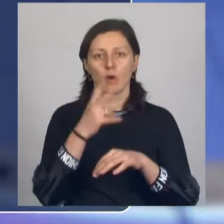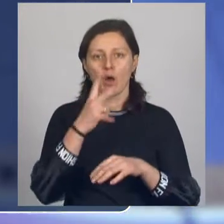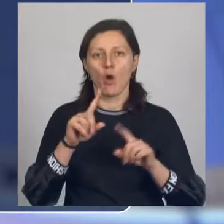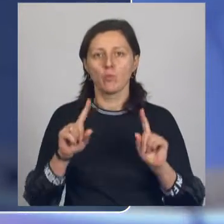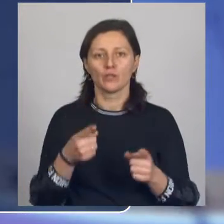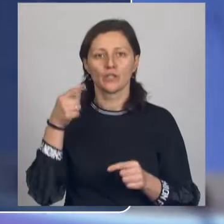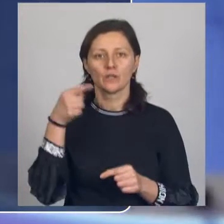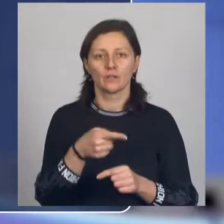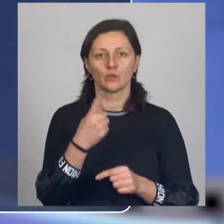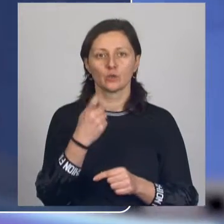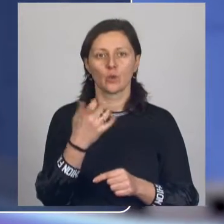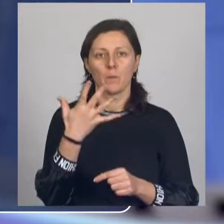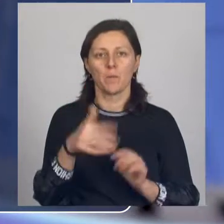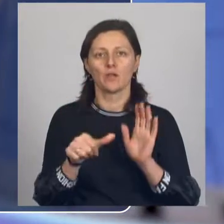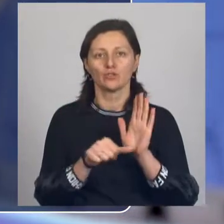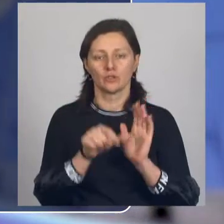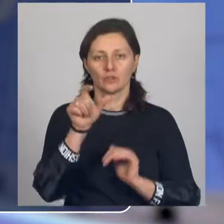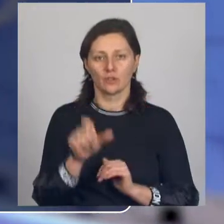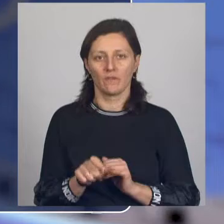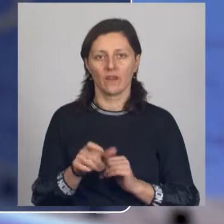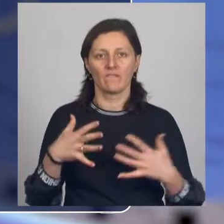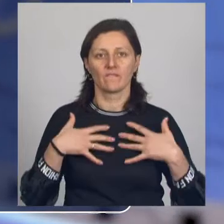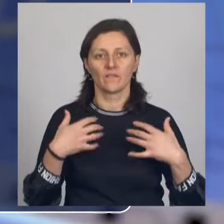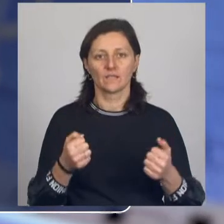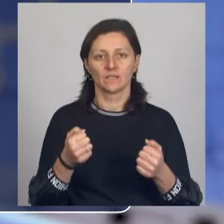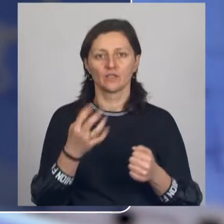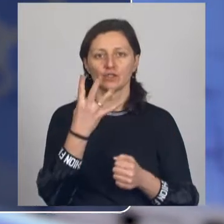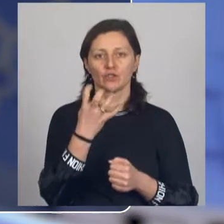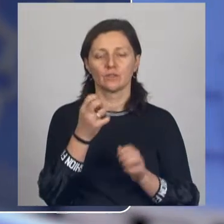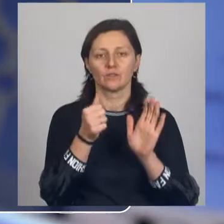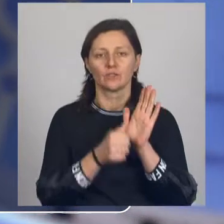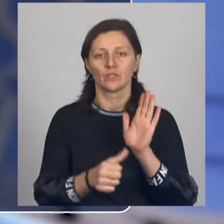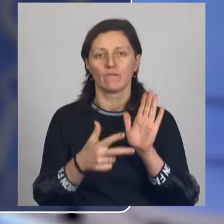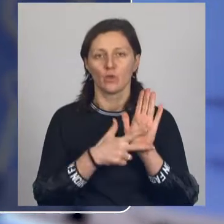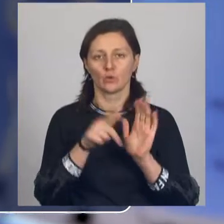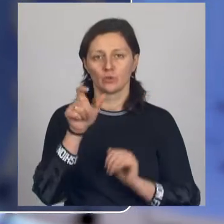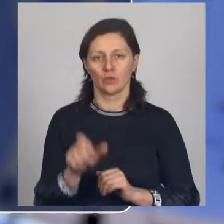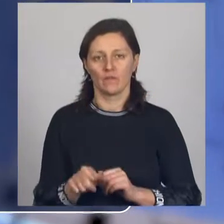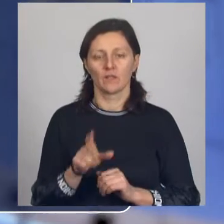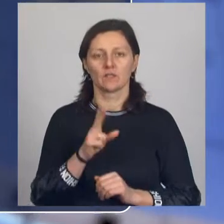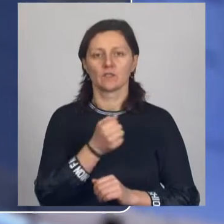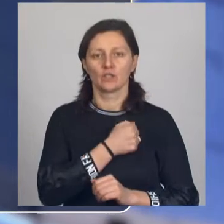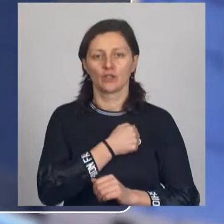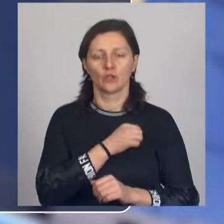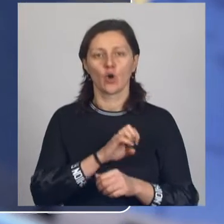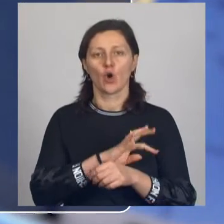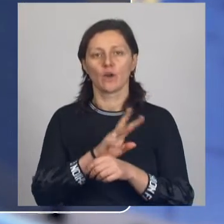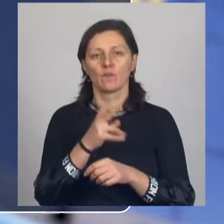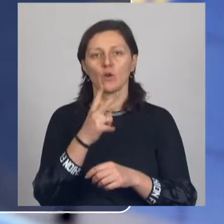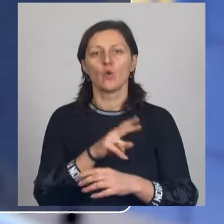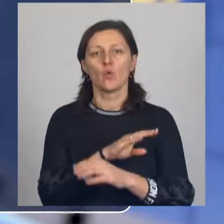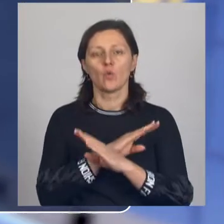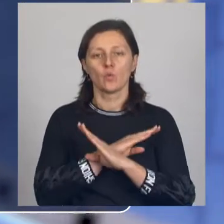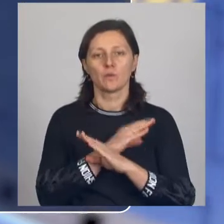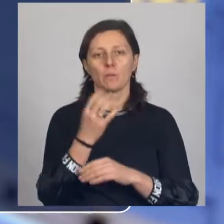одной тысячи 156 человек выздоровели в разы меньше 468 к сожалению каве 19 унес жизни